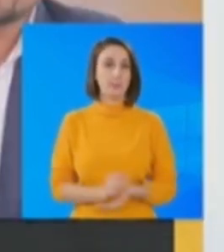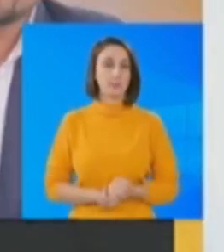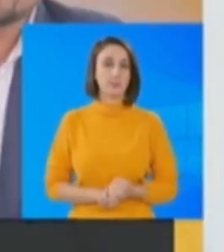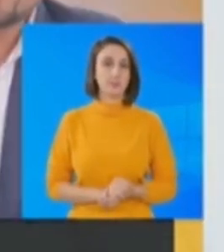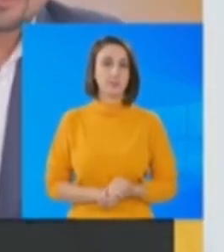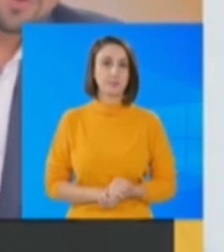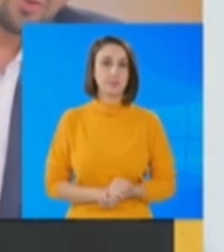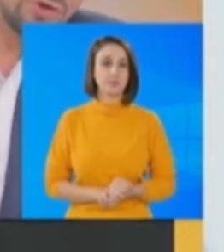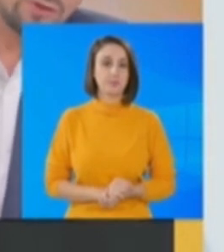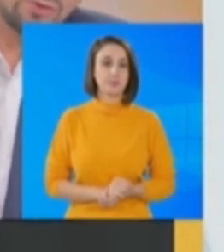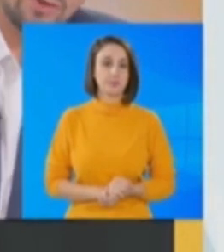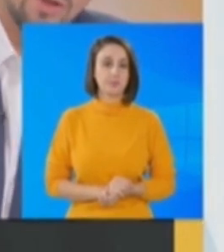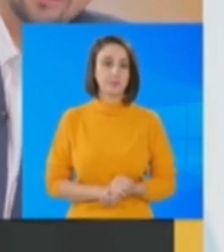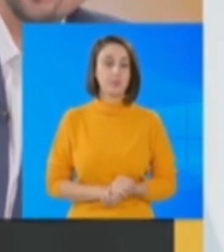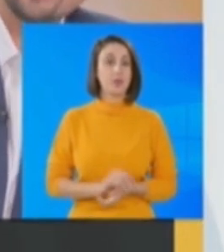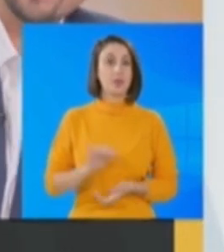scădea.